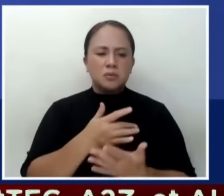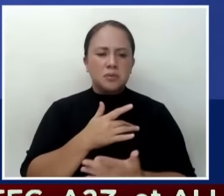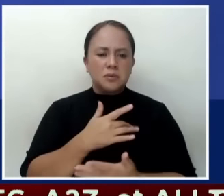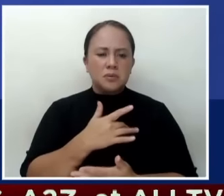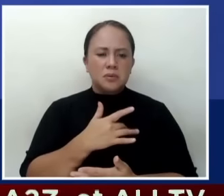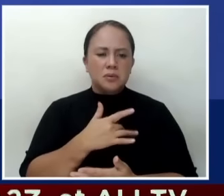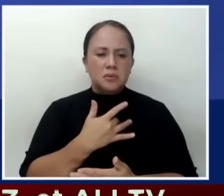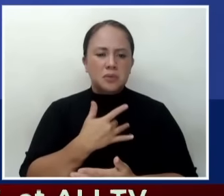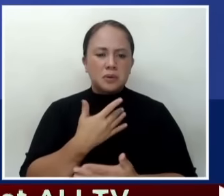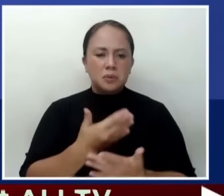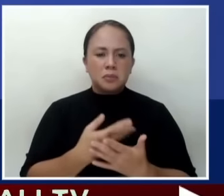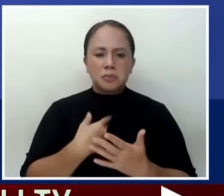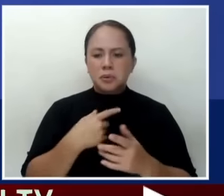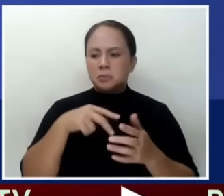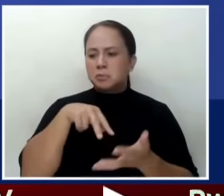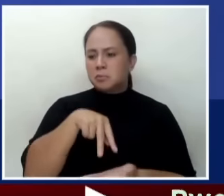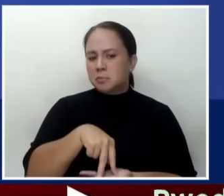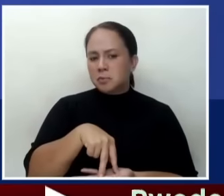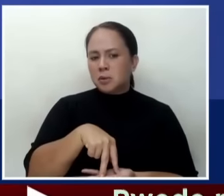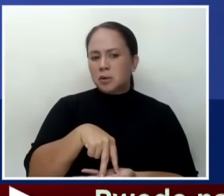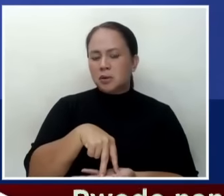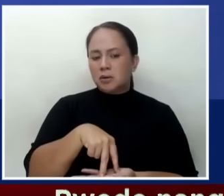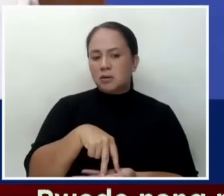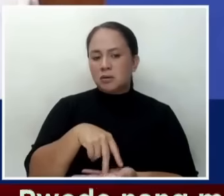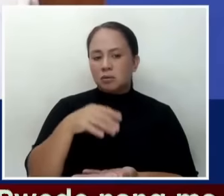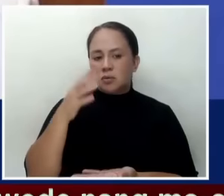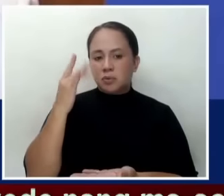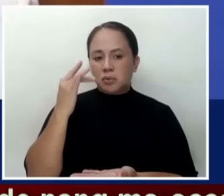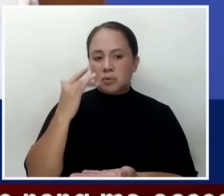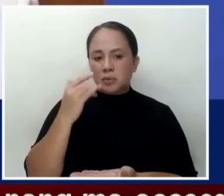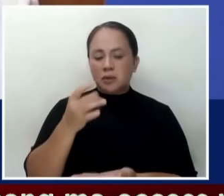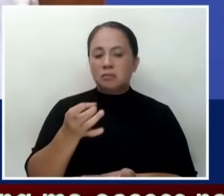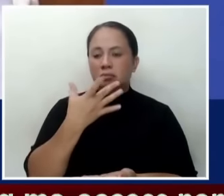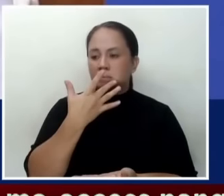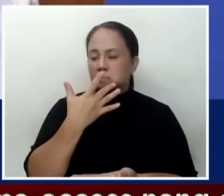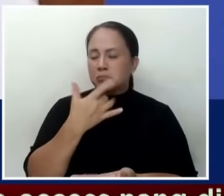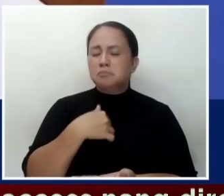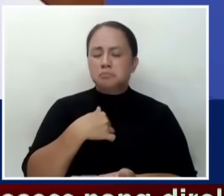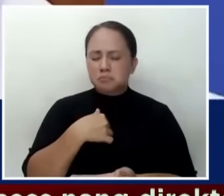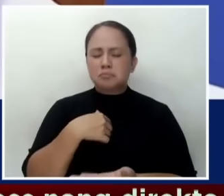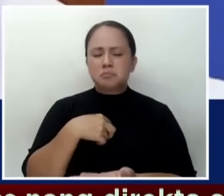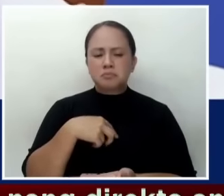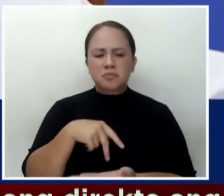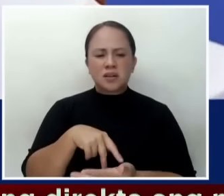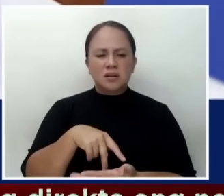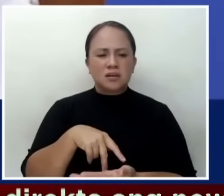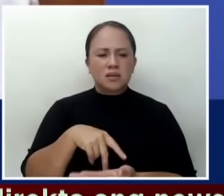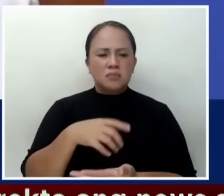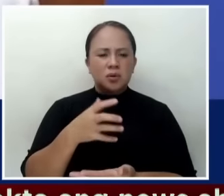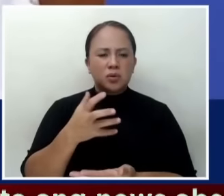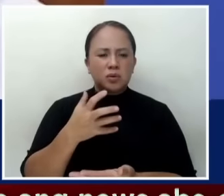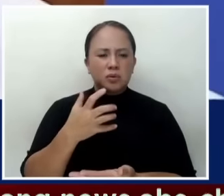Nandun lang ako, nakakatayo ako dun kasi may gamot ako. Gusto ko tanggalin yung ulo niya